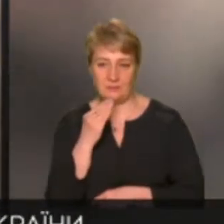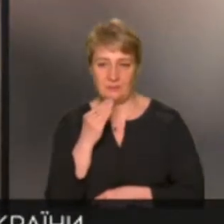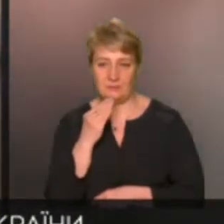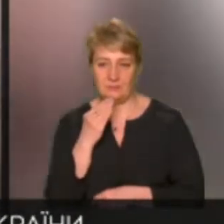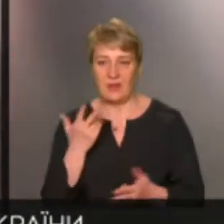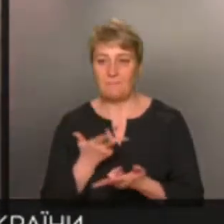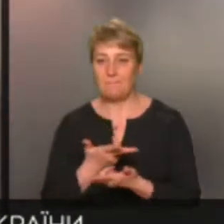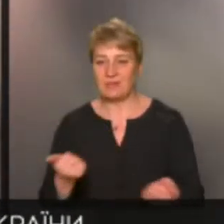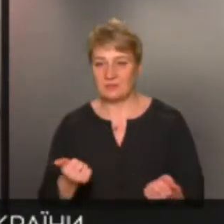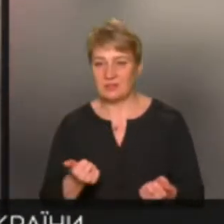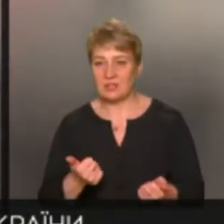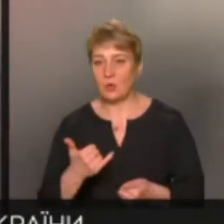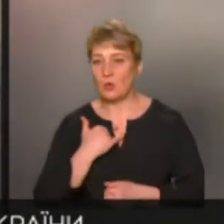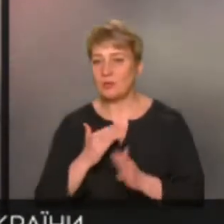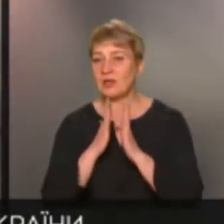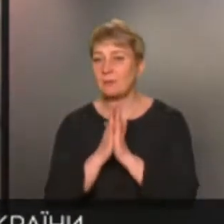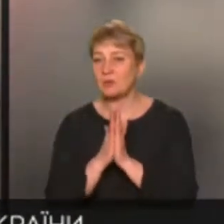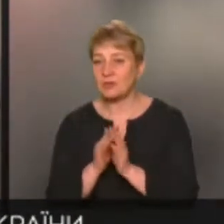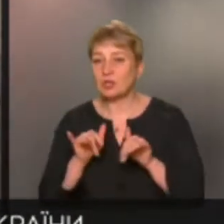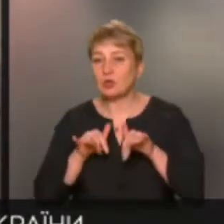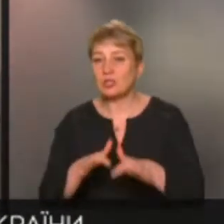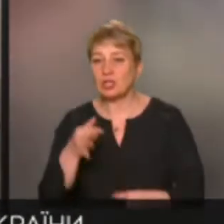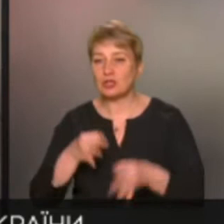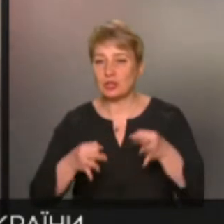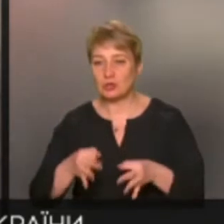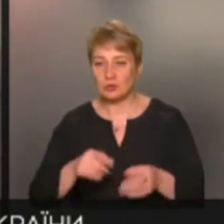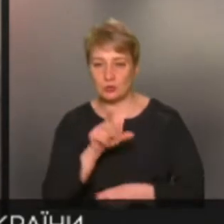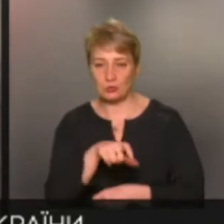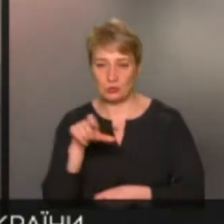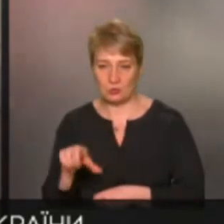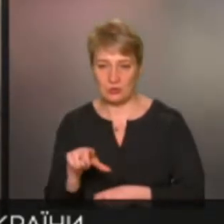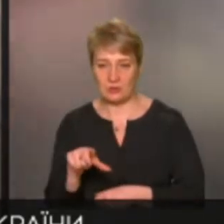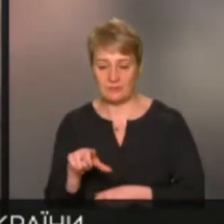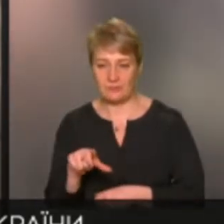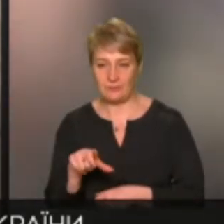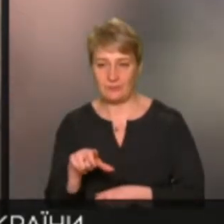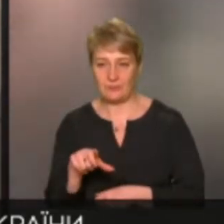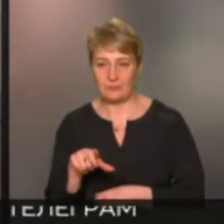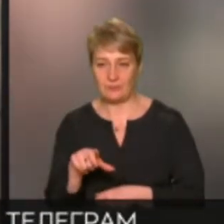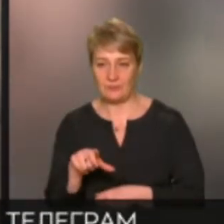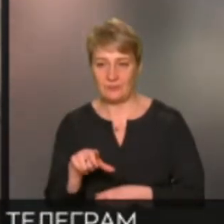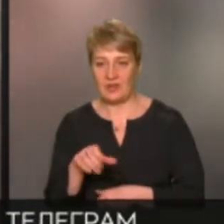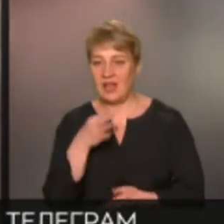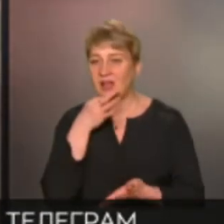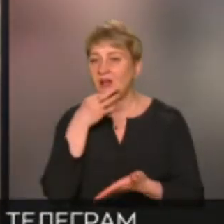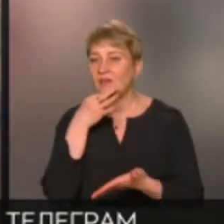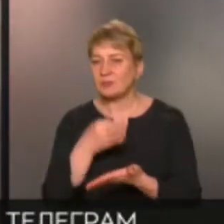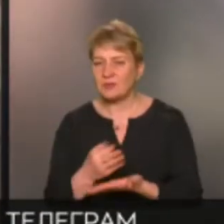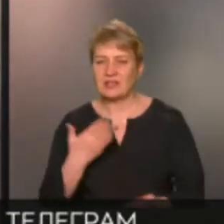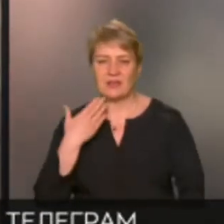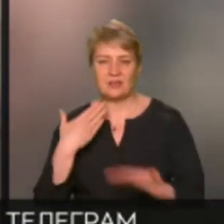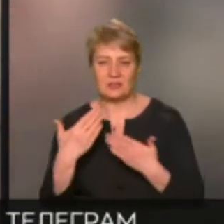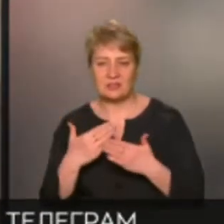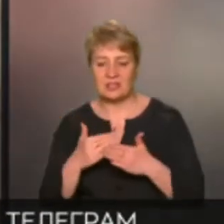підтверджень. До мене прохання до діючих суддів Закарпатського апеляційного суддя відповідально віднестися до розгляду